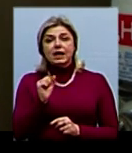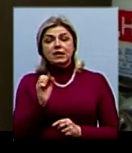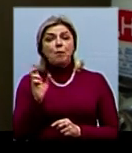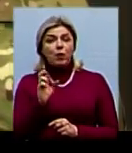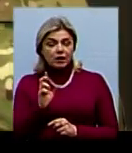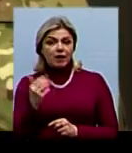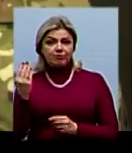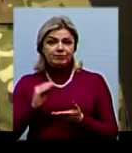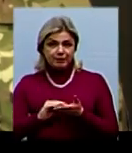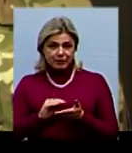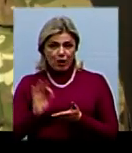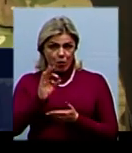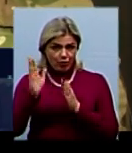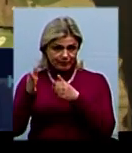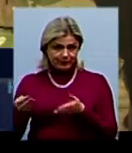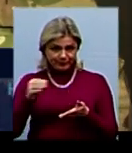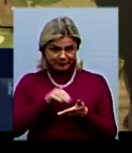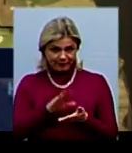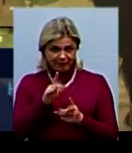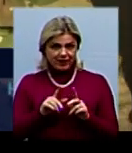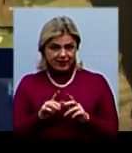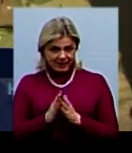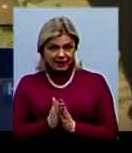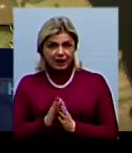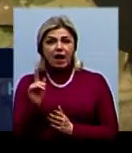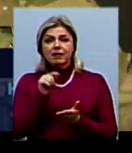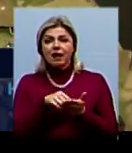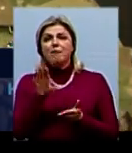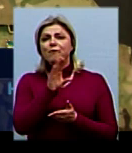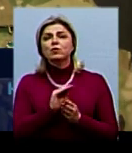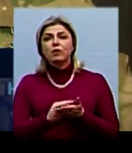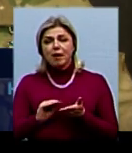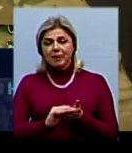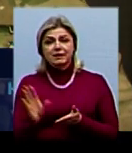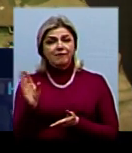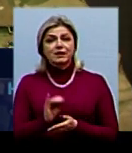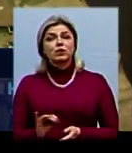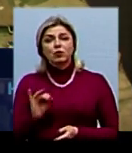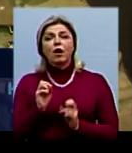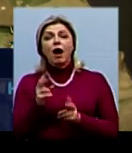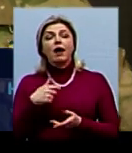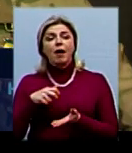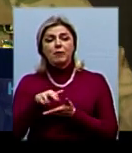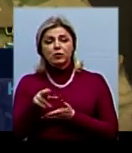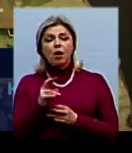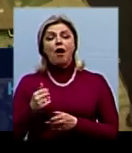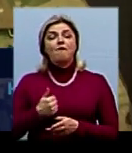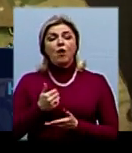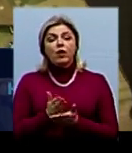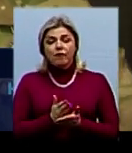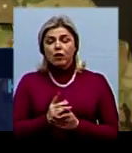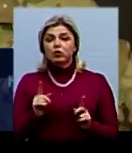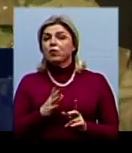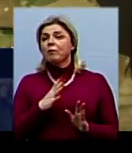з героїв роману. Там все написано. Там все написано. Саме вся історія. Як я пішов туди, як я воював, що зі